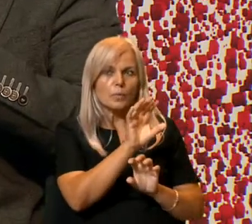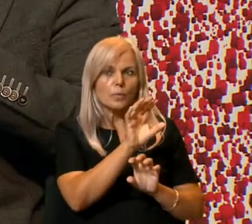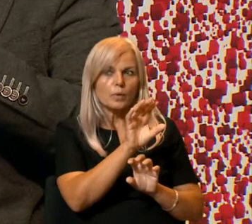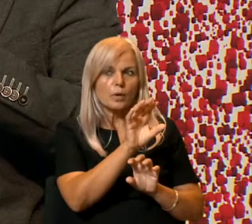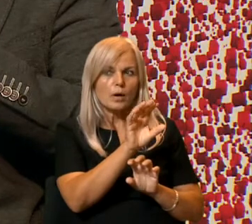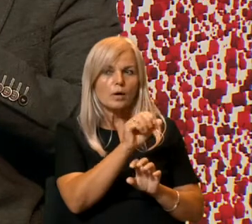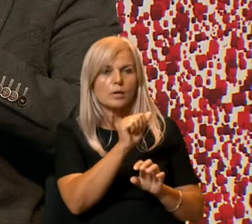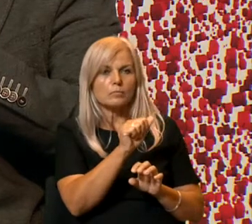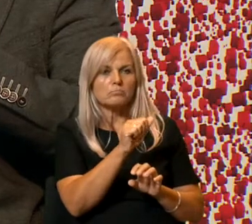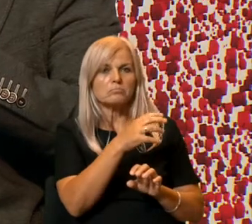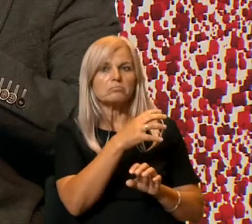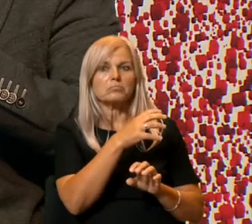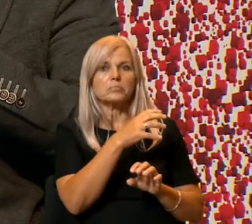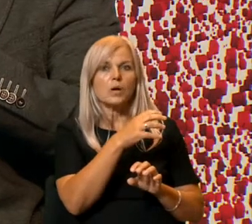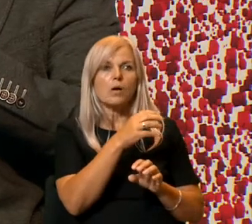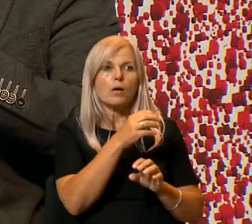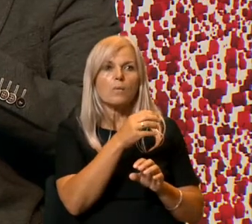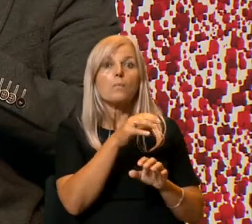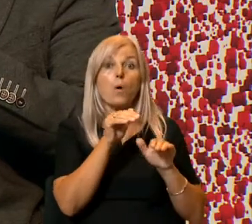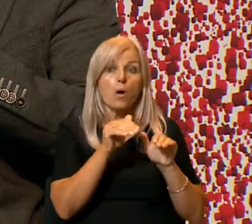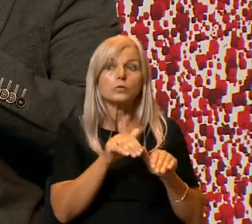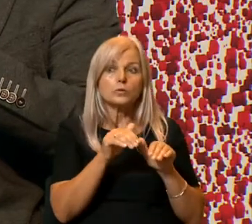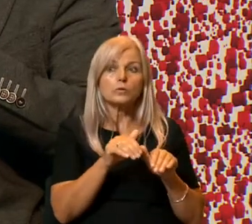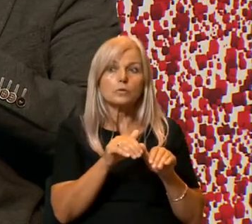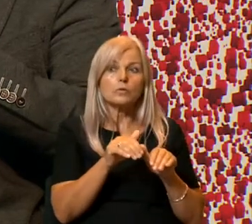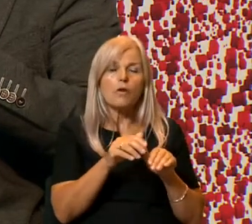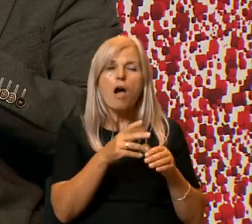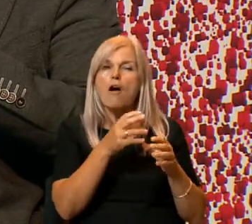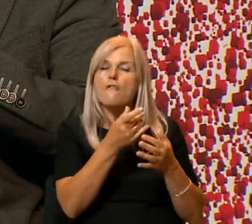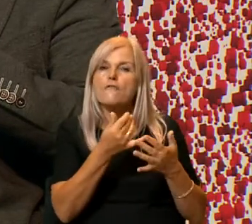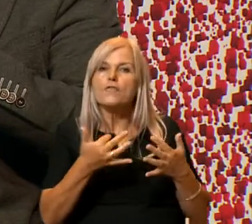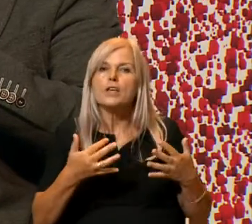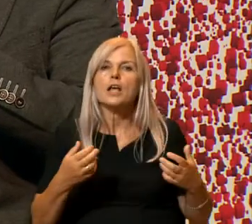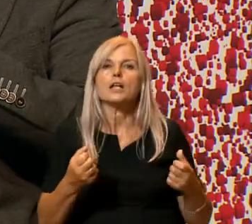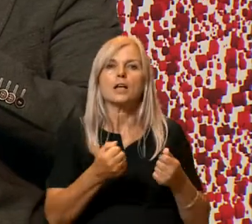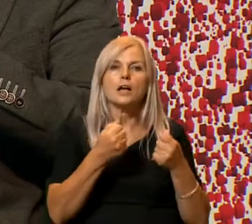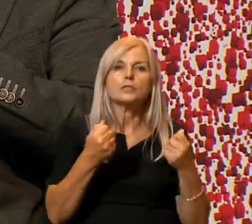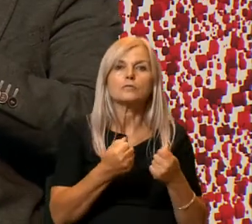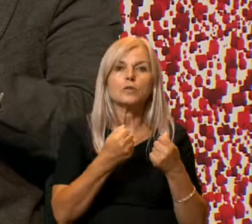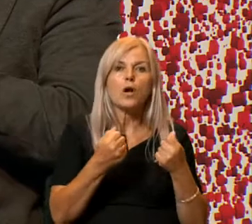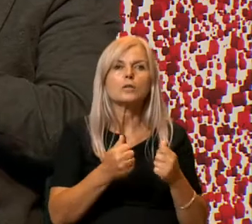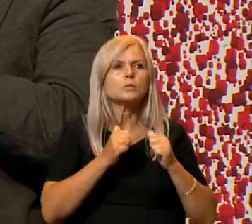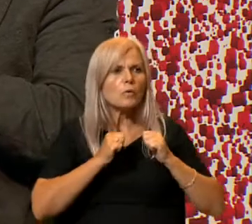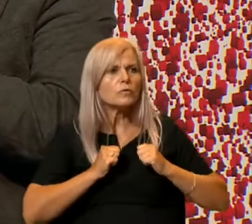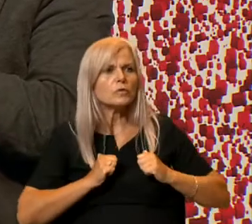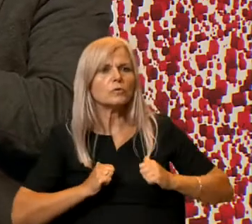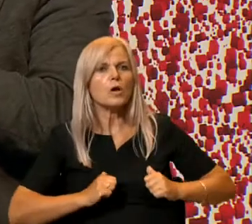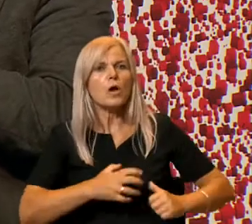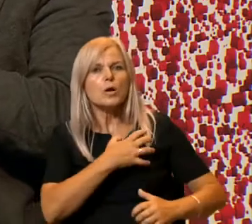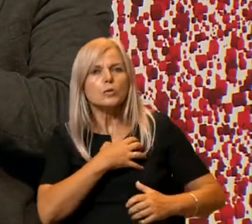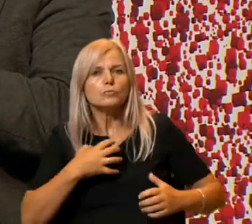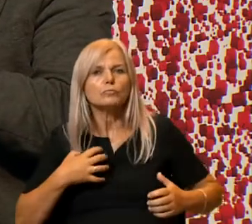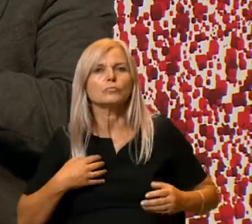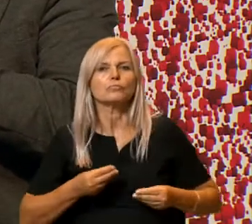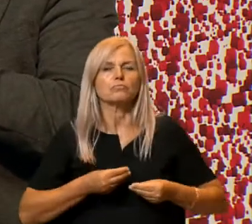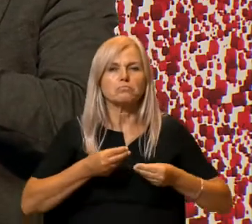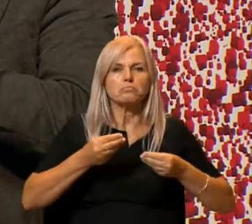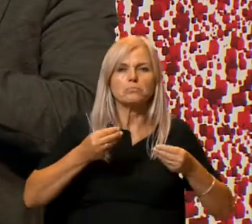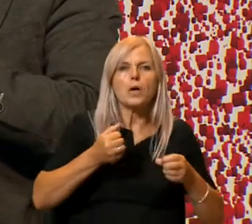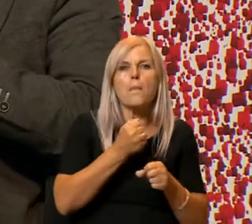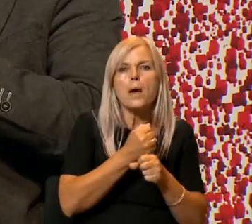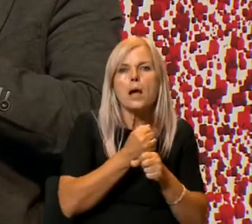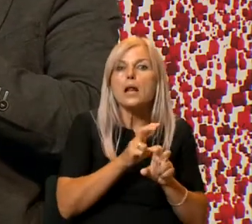dóbr, wiele działań zostało spowolnionych, ale czas